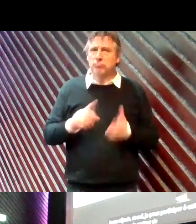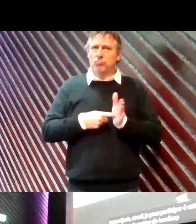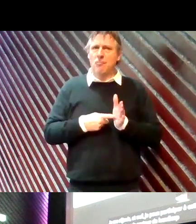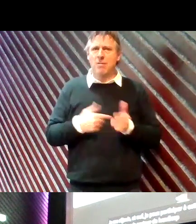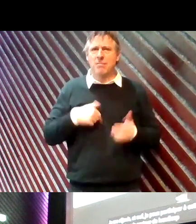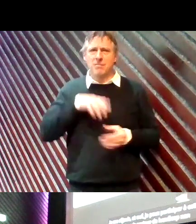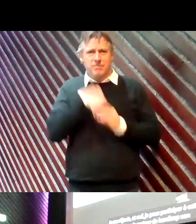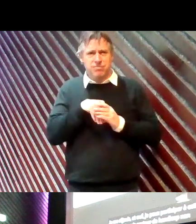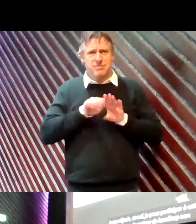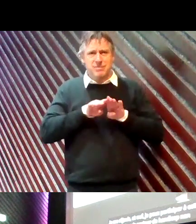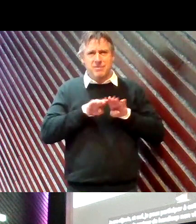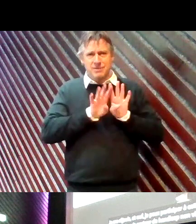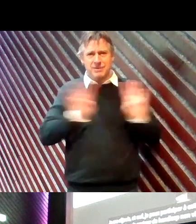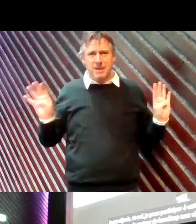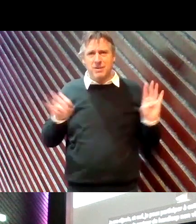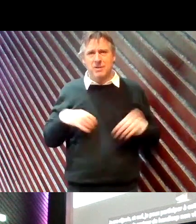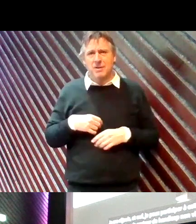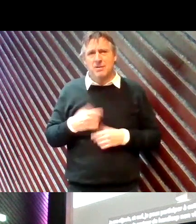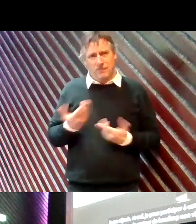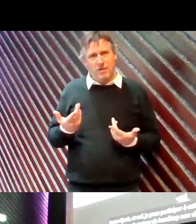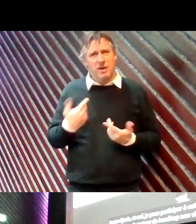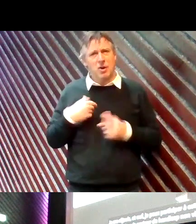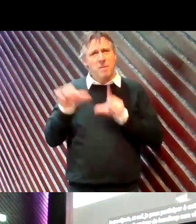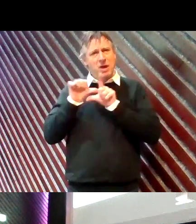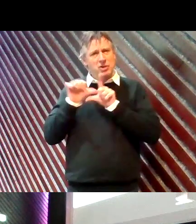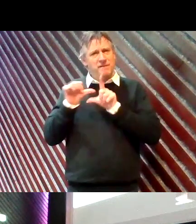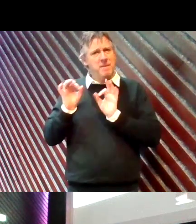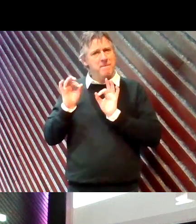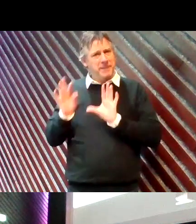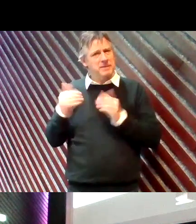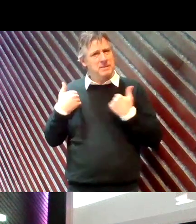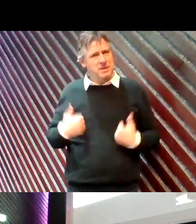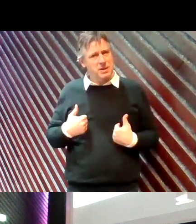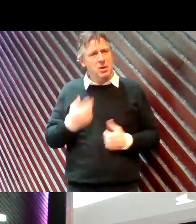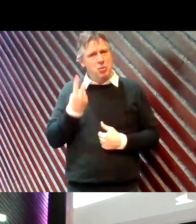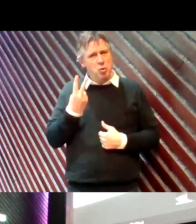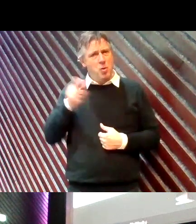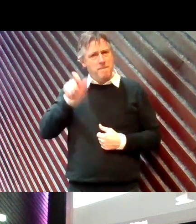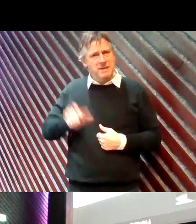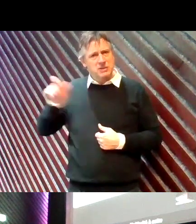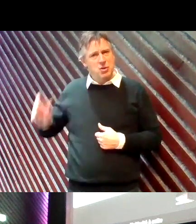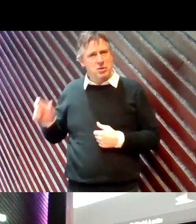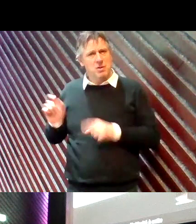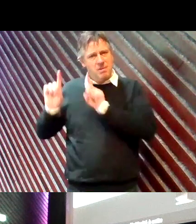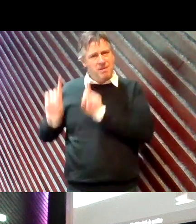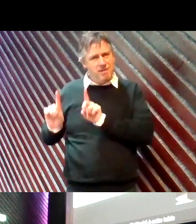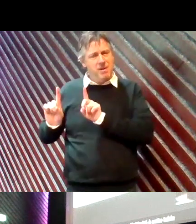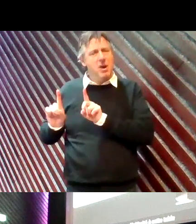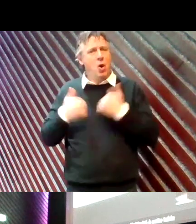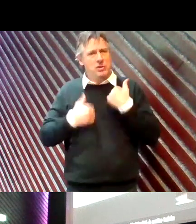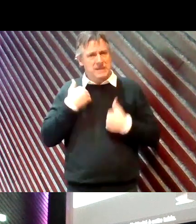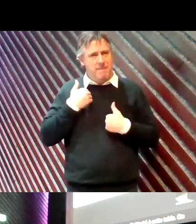dirais, à cette table au niveau de la GF. donc, est au minimum deux personnes à être en situation de